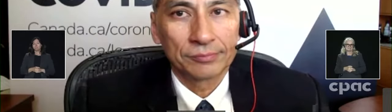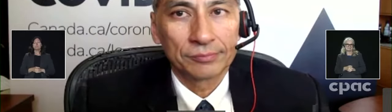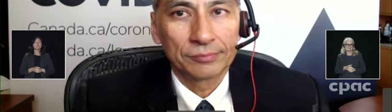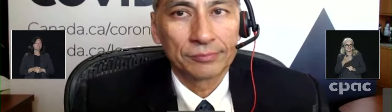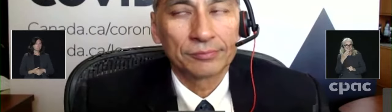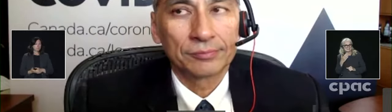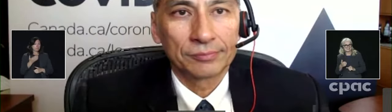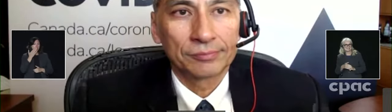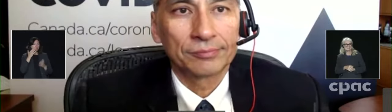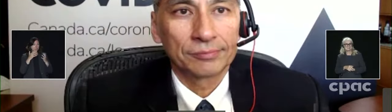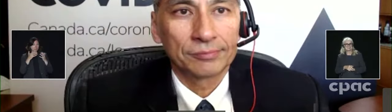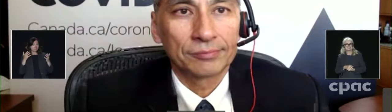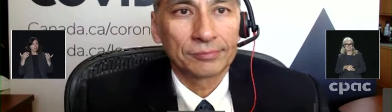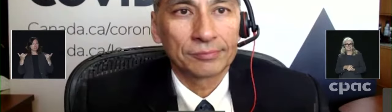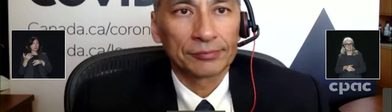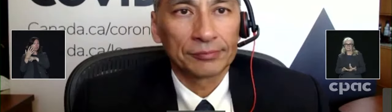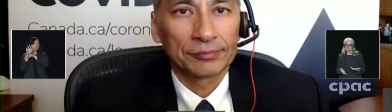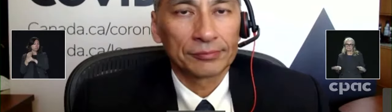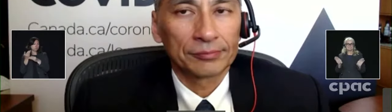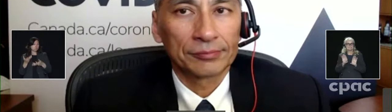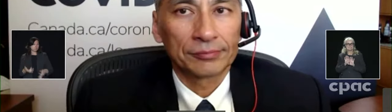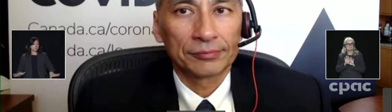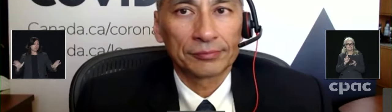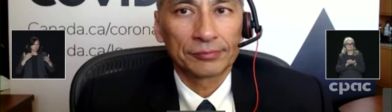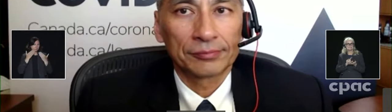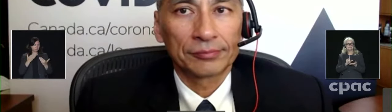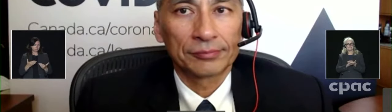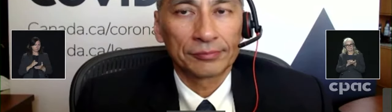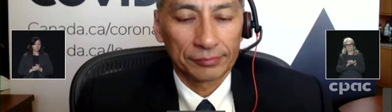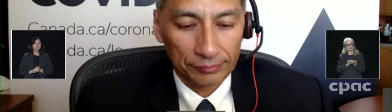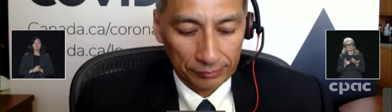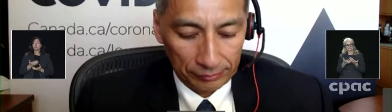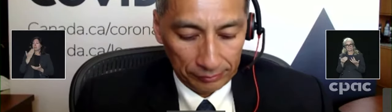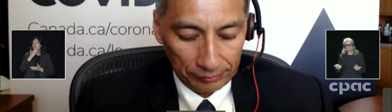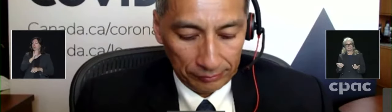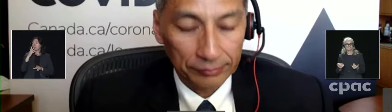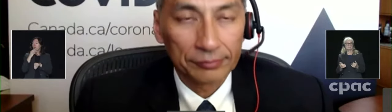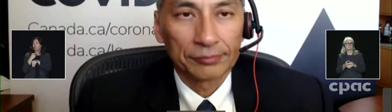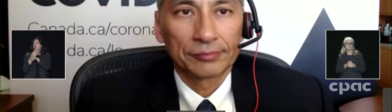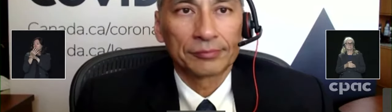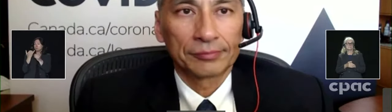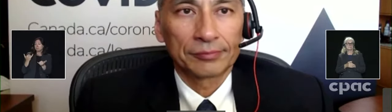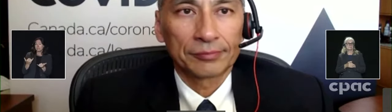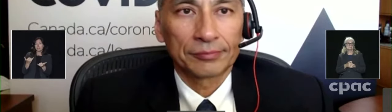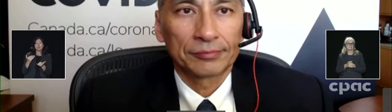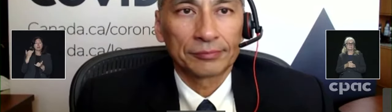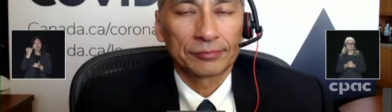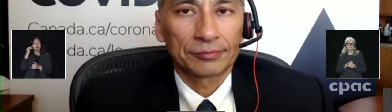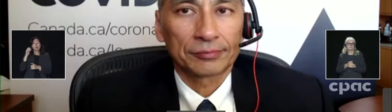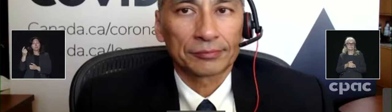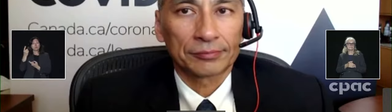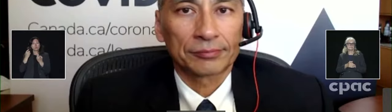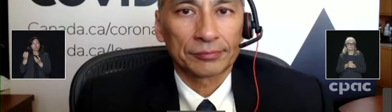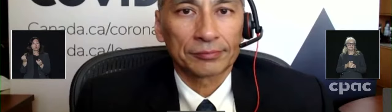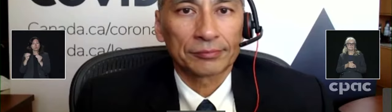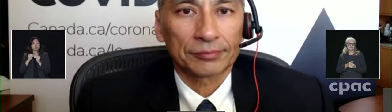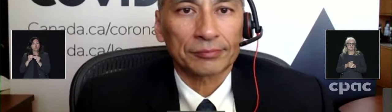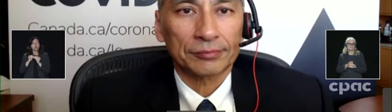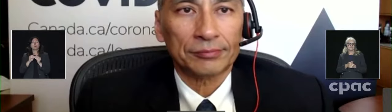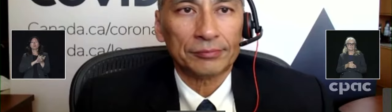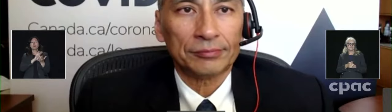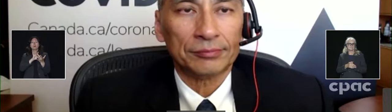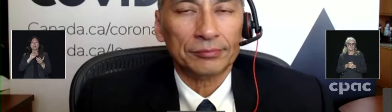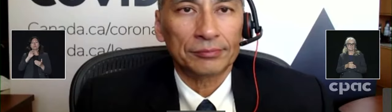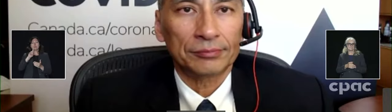Merci. Thank you. This concludes today's press conference. Thank you for your participation. Any additional questions can be directed to Media